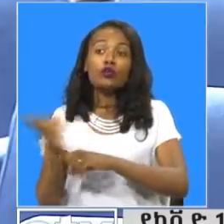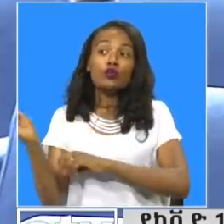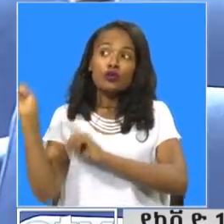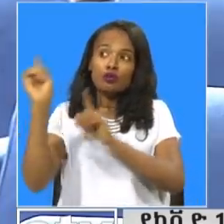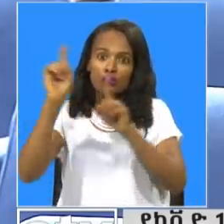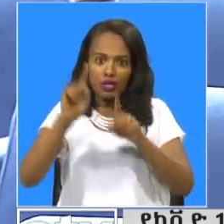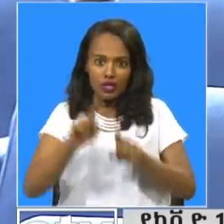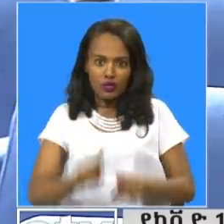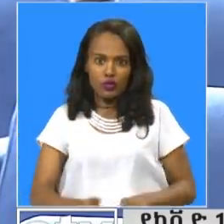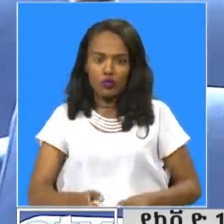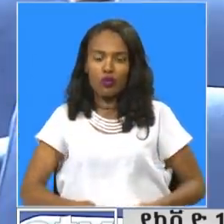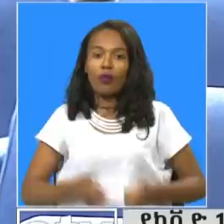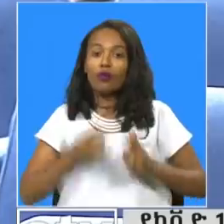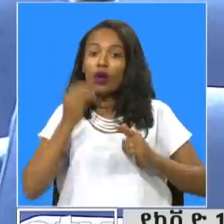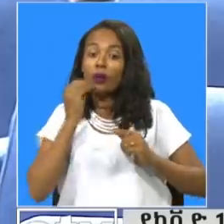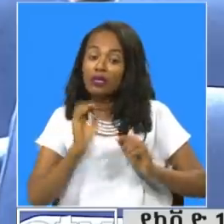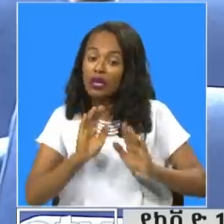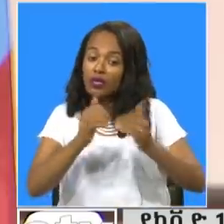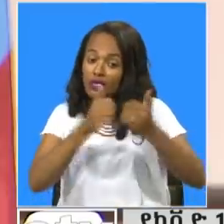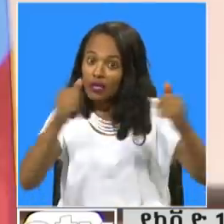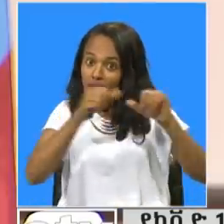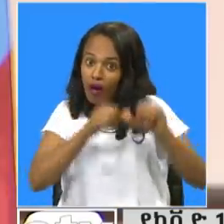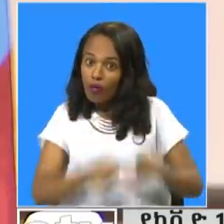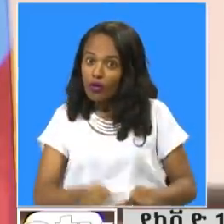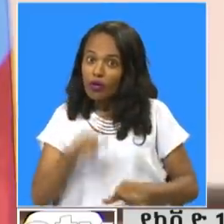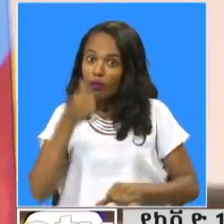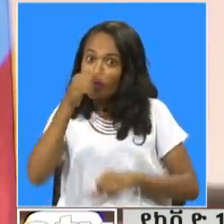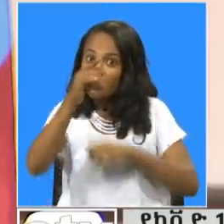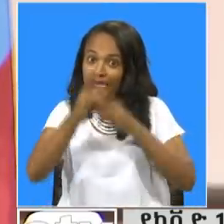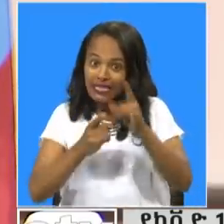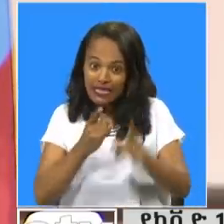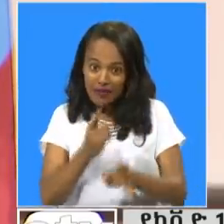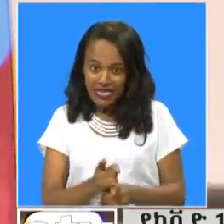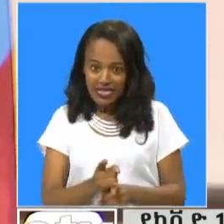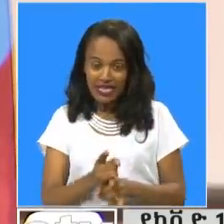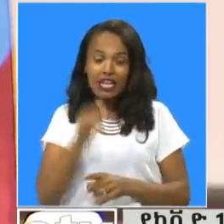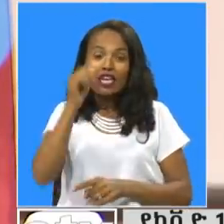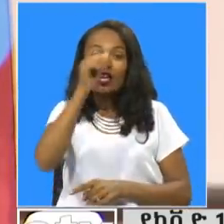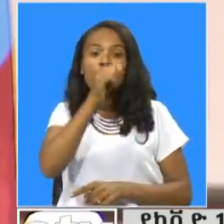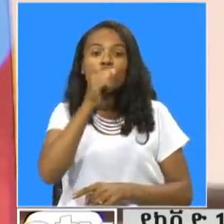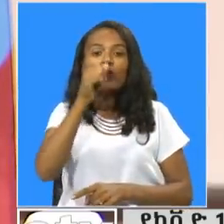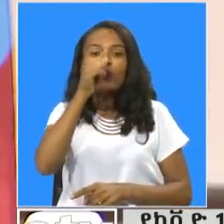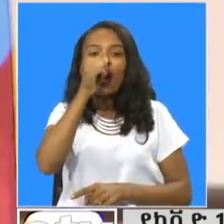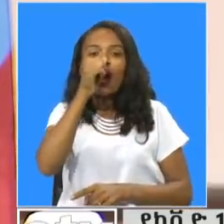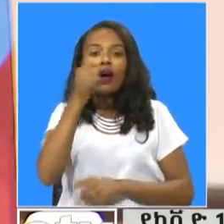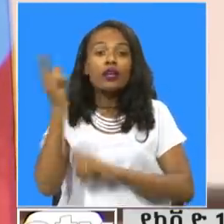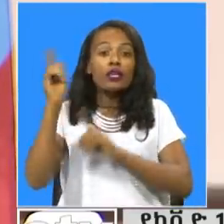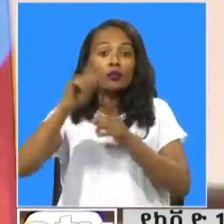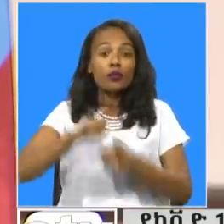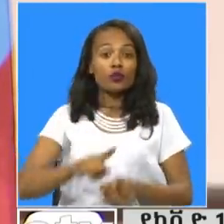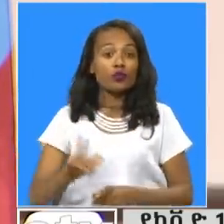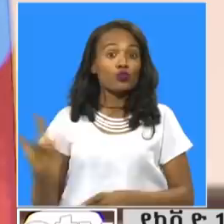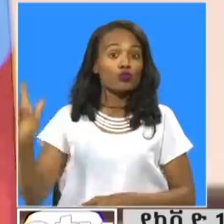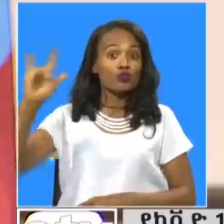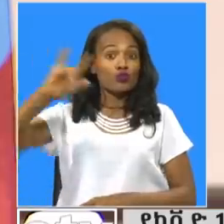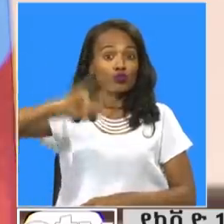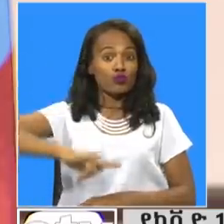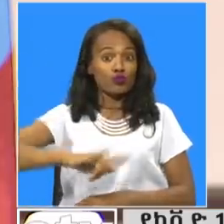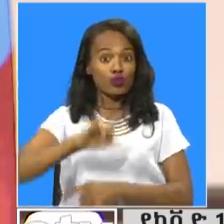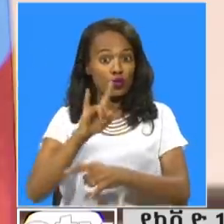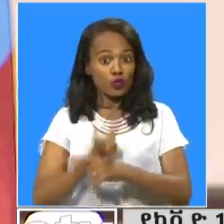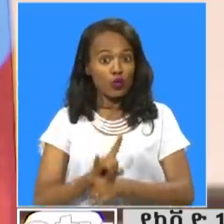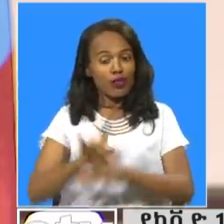ሲመለሱ በመኖሪያ ቤትህ ራስን ለይታ አቆይ ባሉበት ዘመን ኢትዮጵያ የመጡ ወገኖቿን